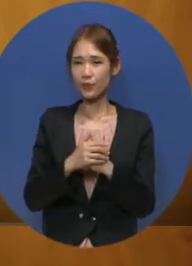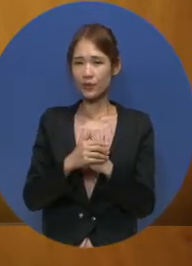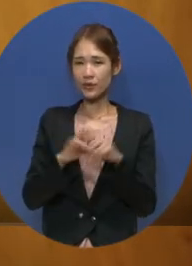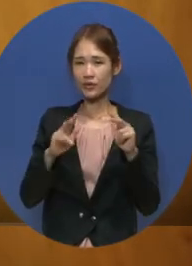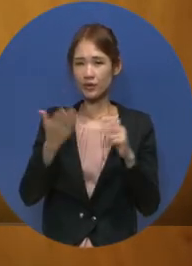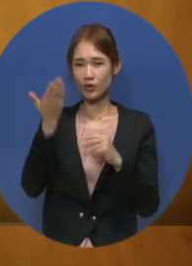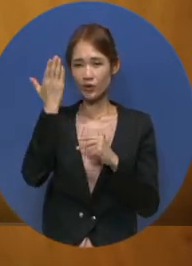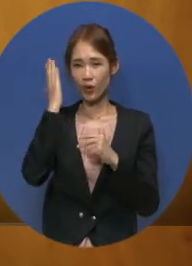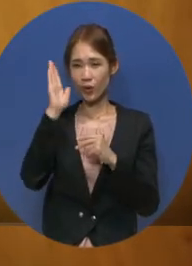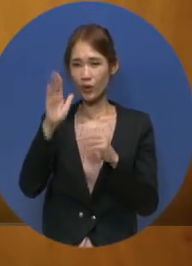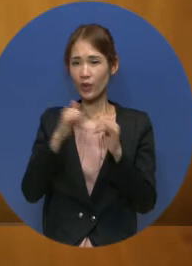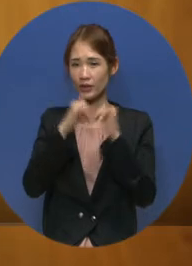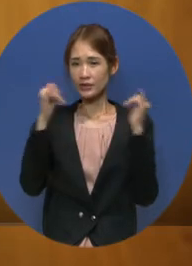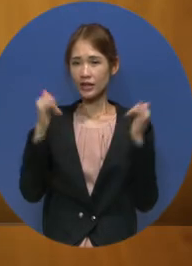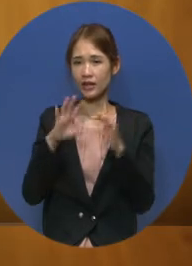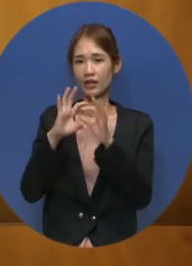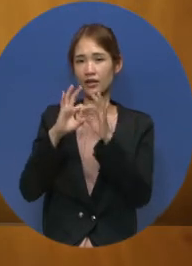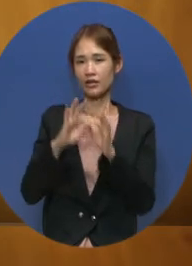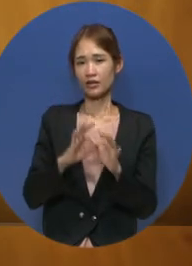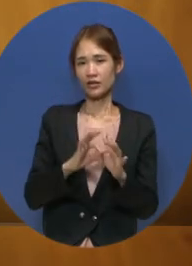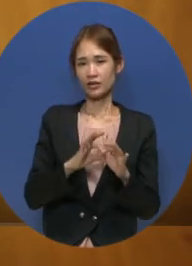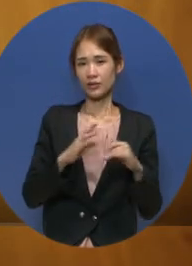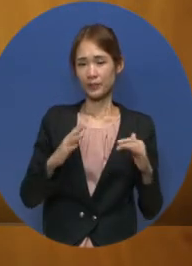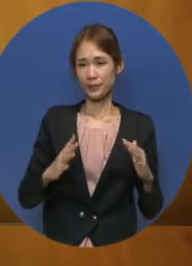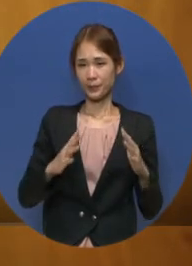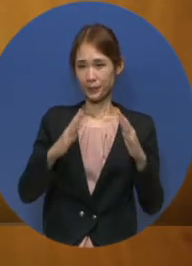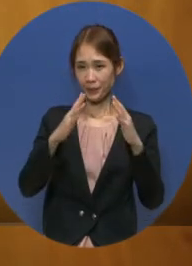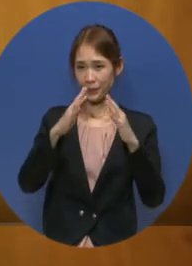현대 사회가 계속 피라미드 구조로